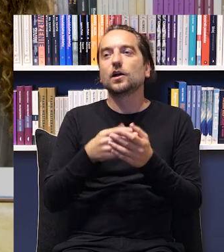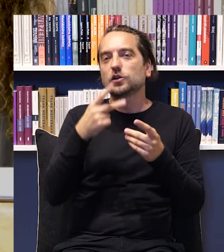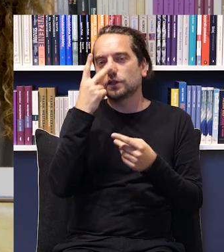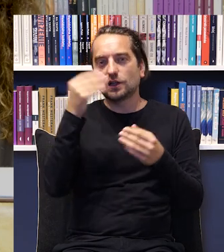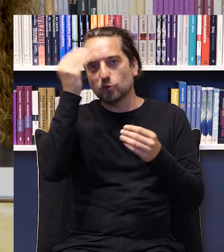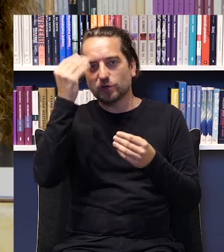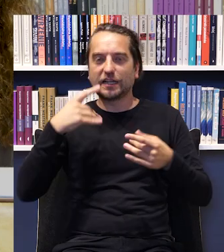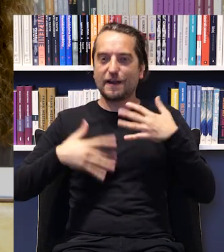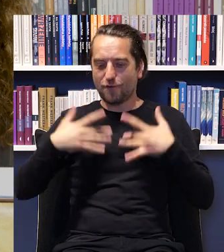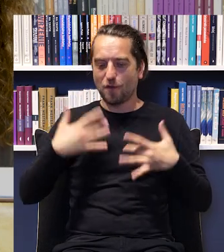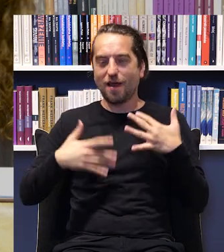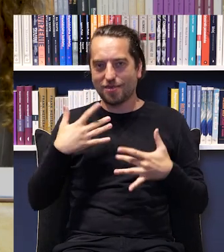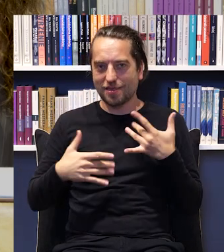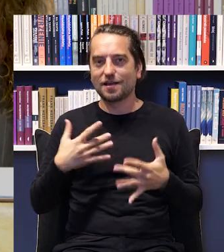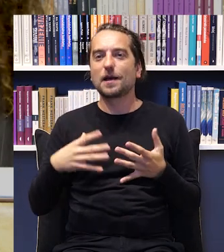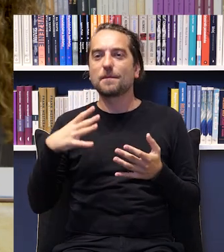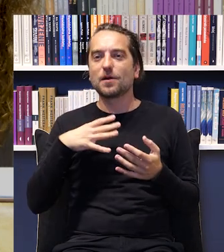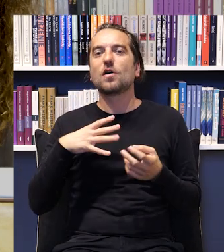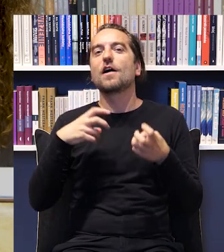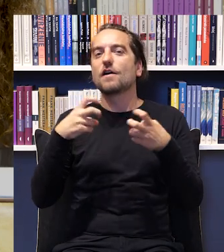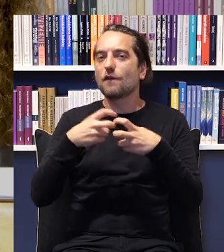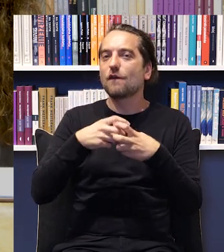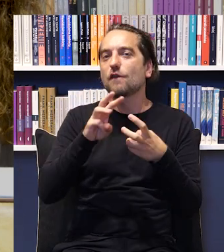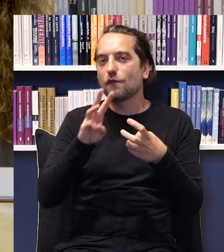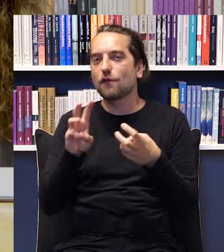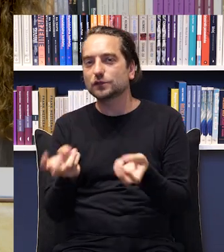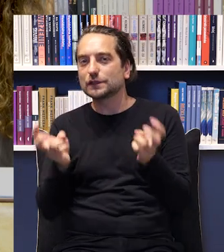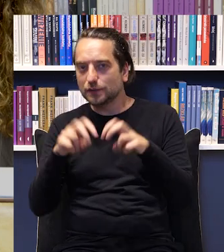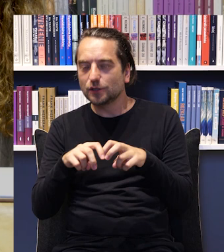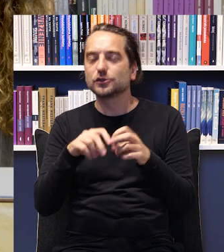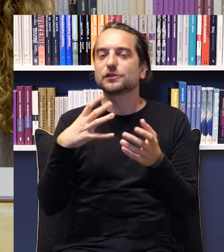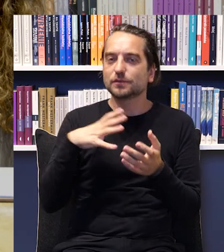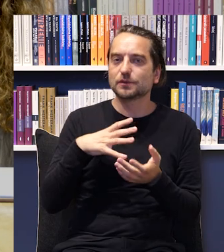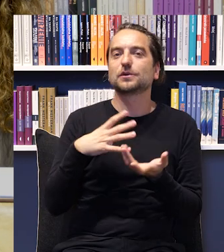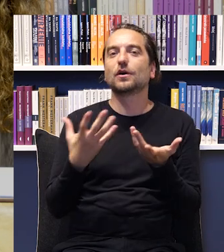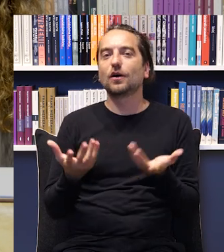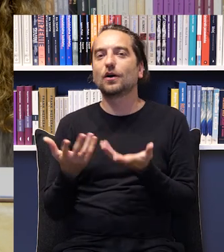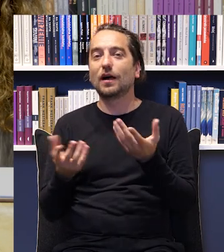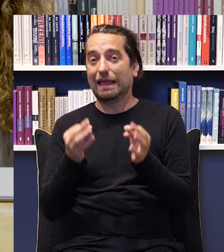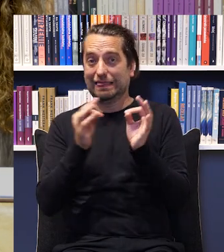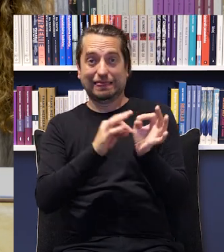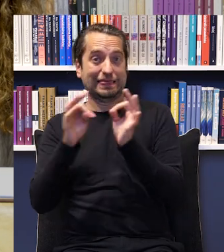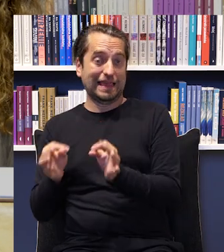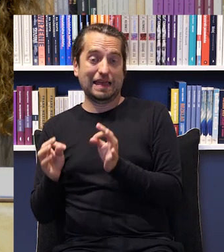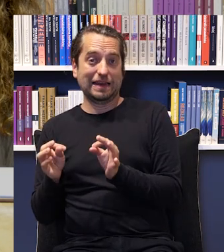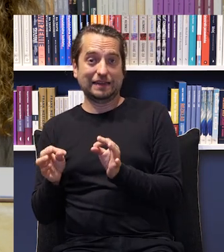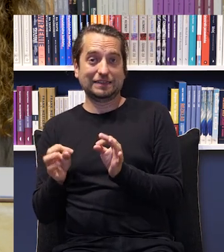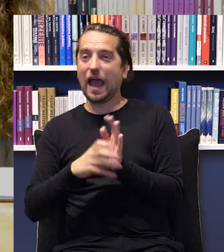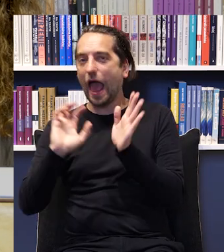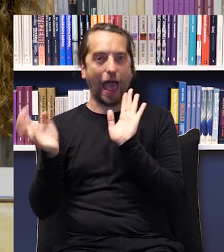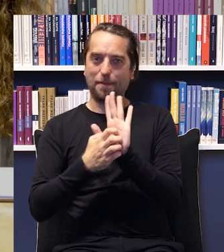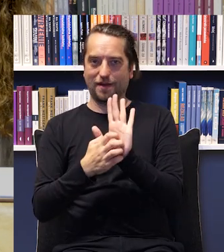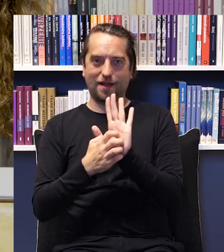się jak... Miałam bloga, oczywiście, że strony, bloga. No właśnie, i tak dalej. A teraz jakby, no nie wiem, masz jakąś aplikację